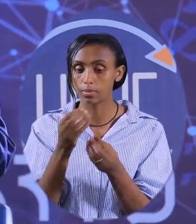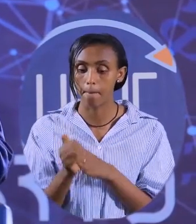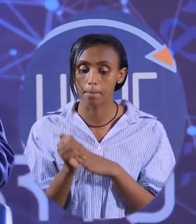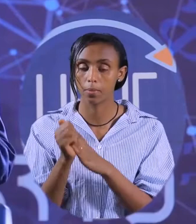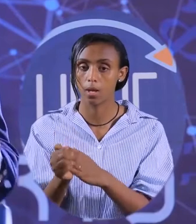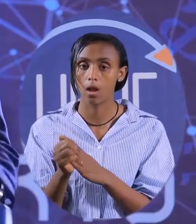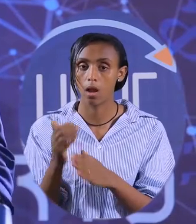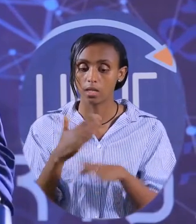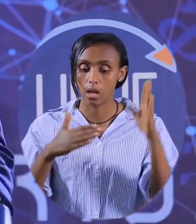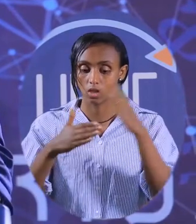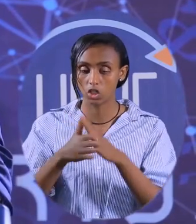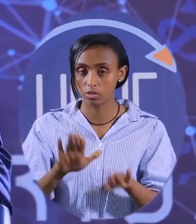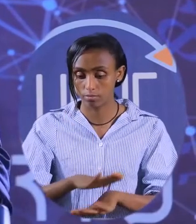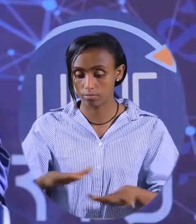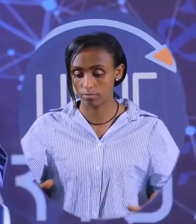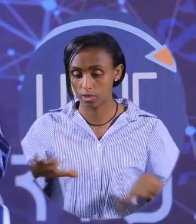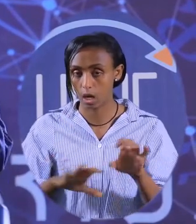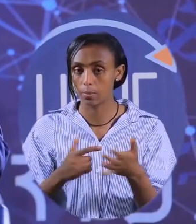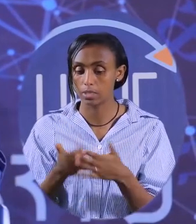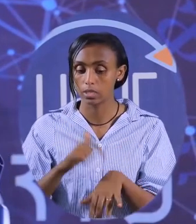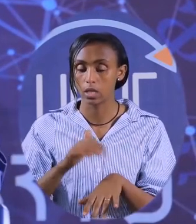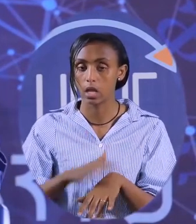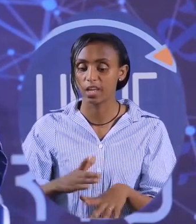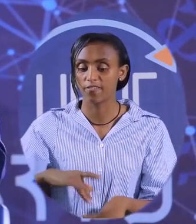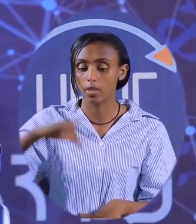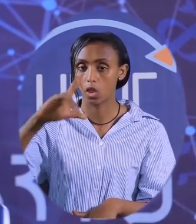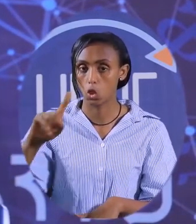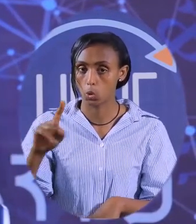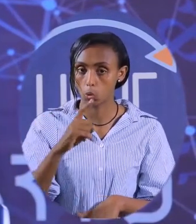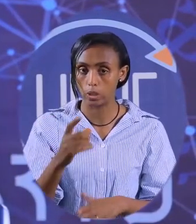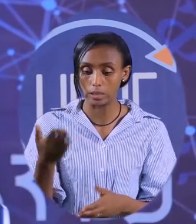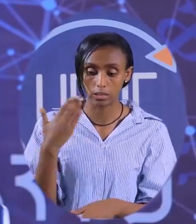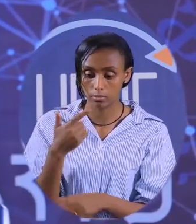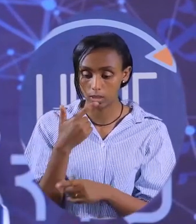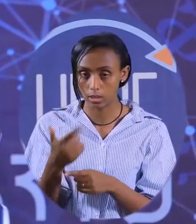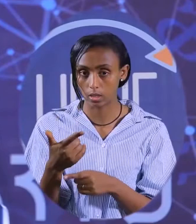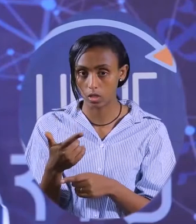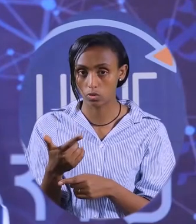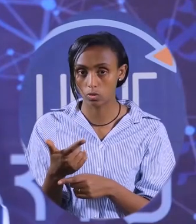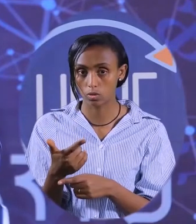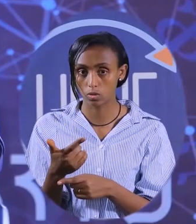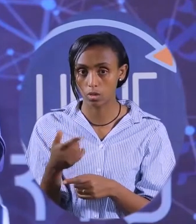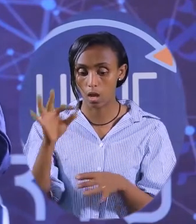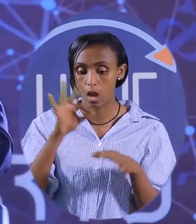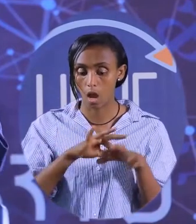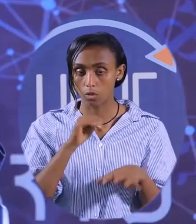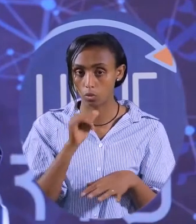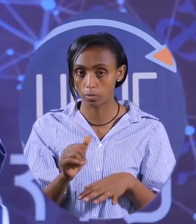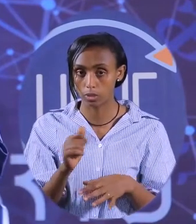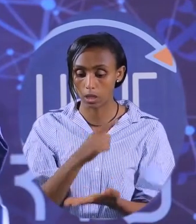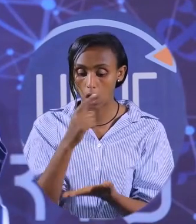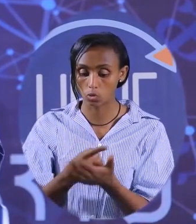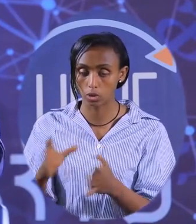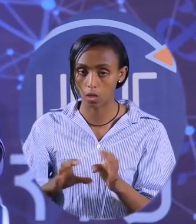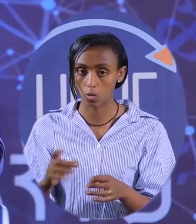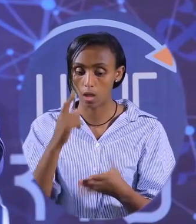የሚመራ አደረጃጀት ይዘረጋል። የዛን ጊዜ ከፍተኛ የሆነ ቅድም የተጠቀሰውንም አንኢምፕሎይመንትን በተለይ እነዚህ ግራጁዌት